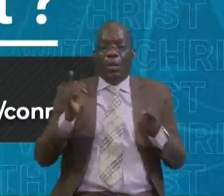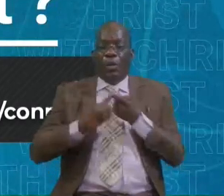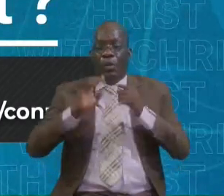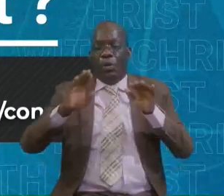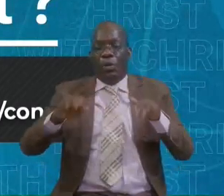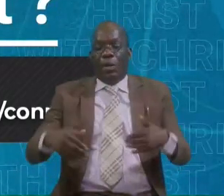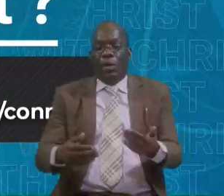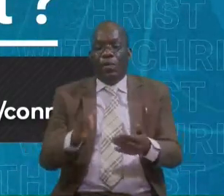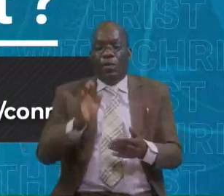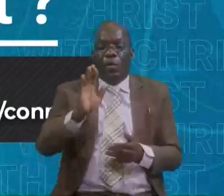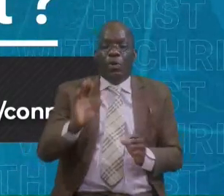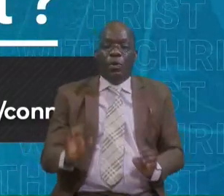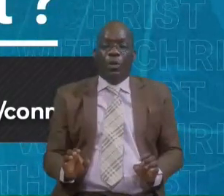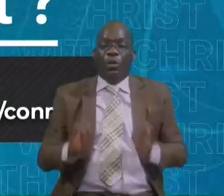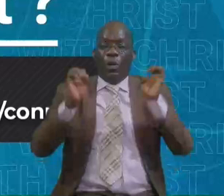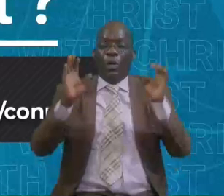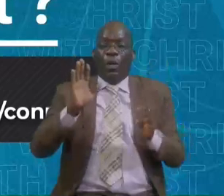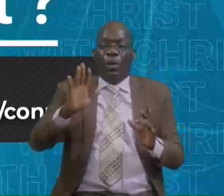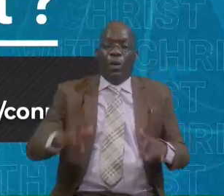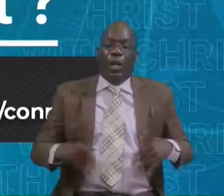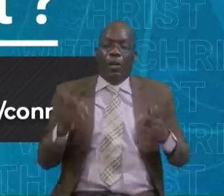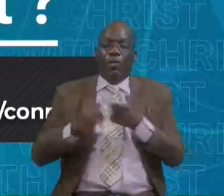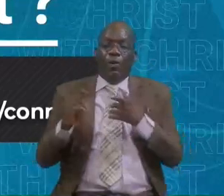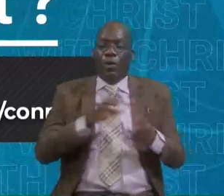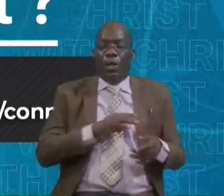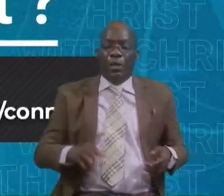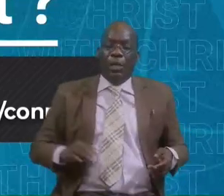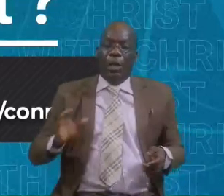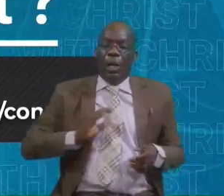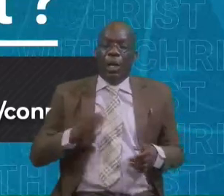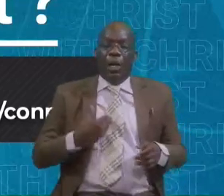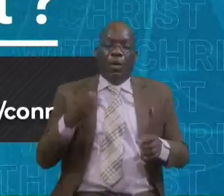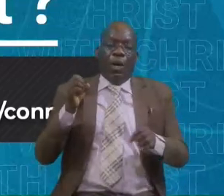pour donner votre vie à Christ. Nos conseillers sont là.